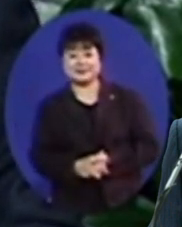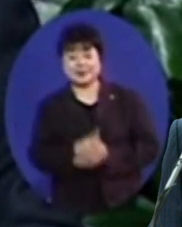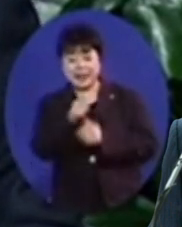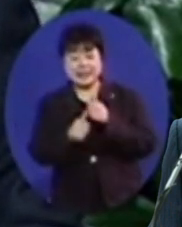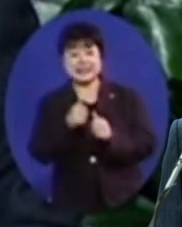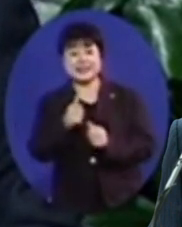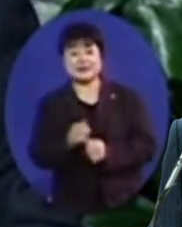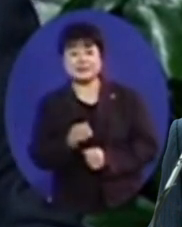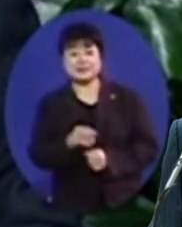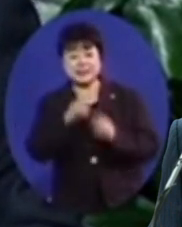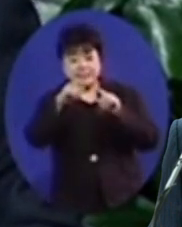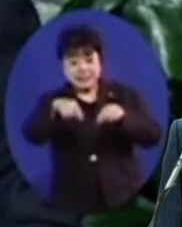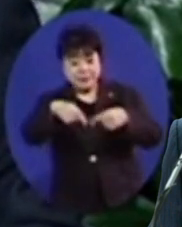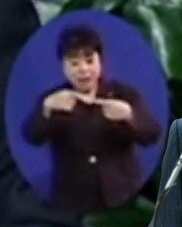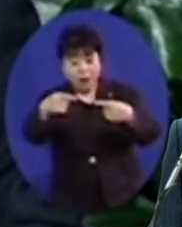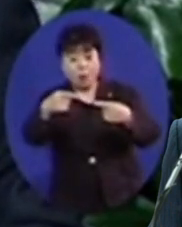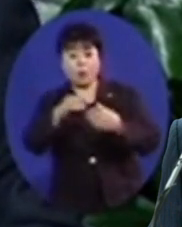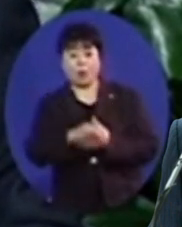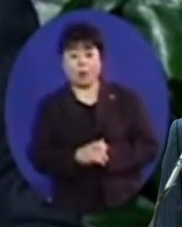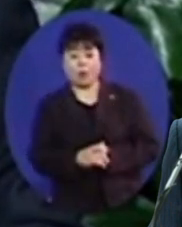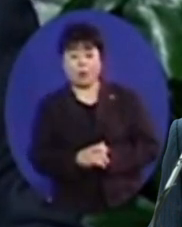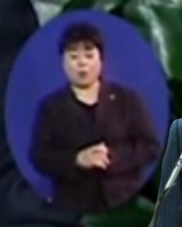하나님 찬미하고